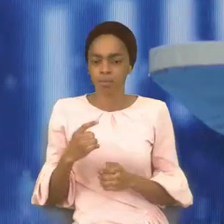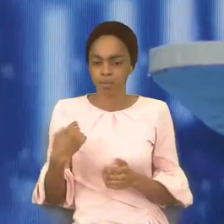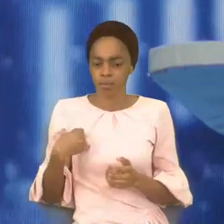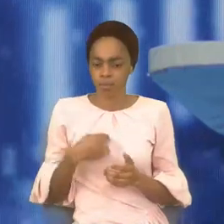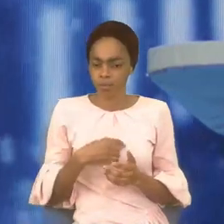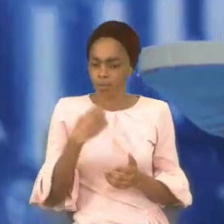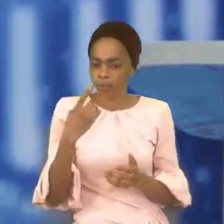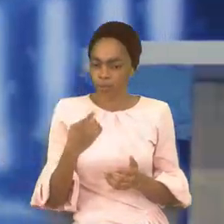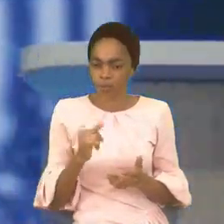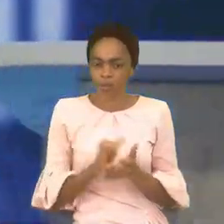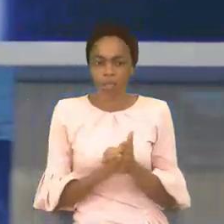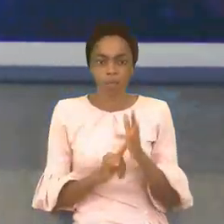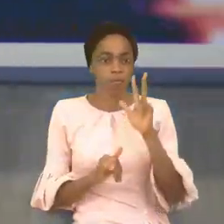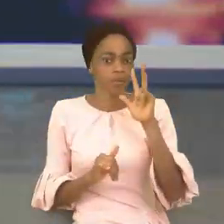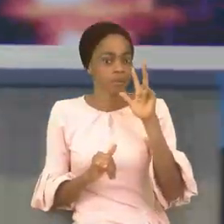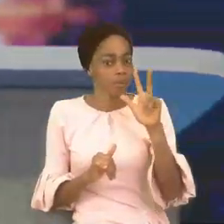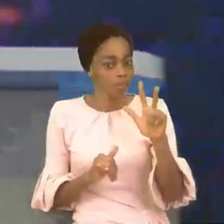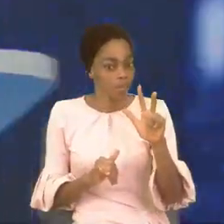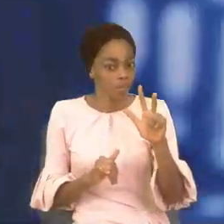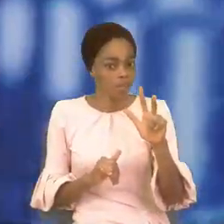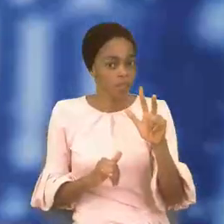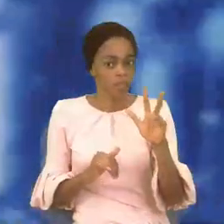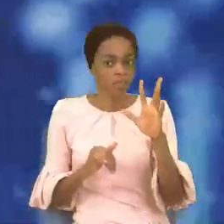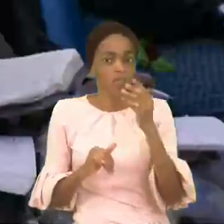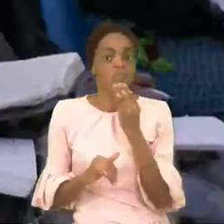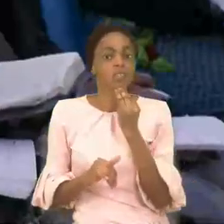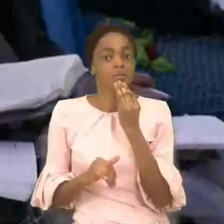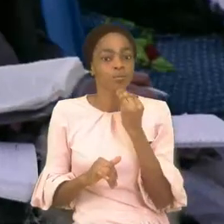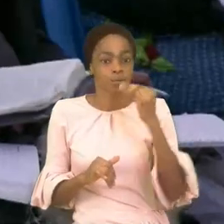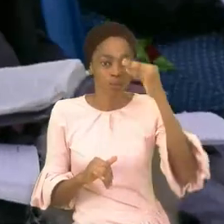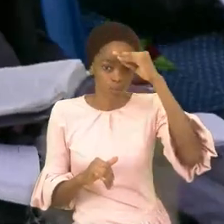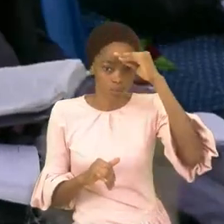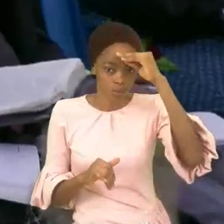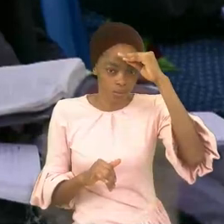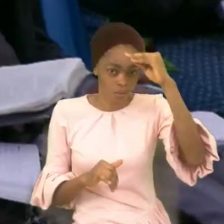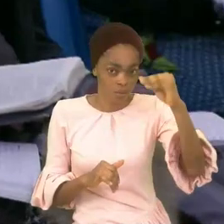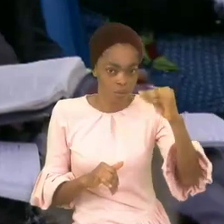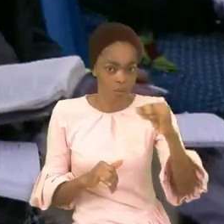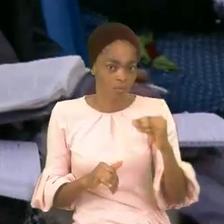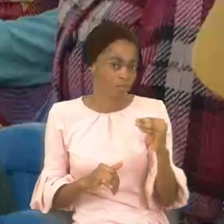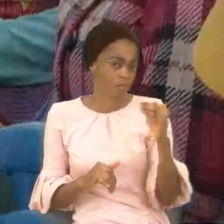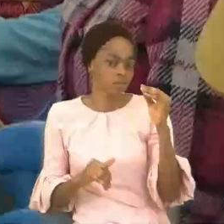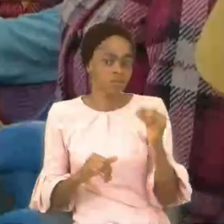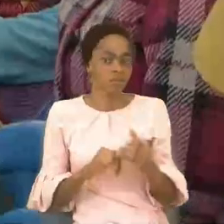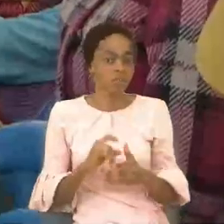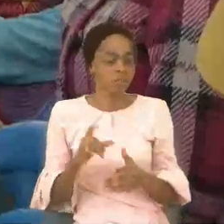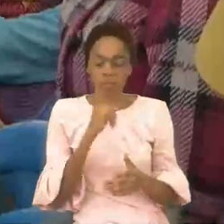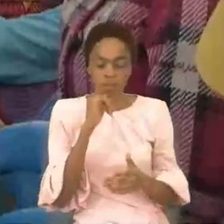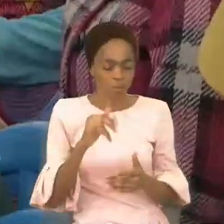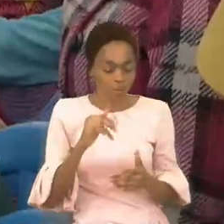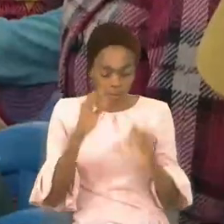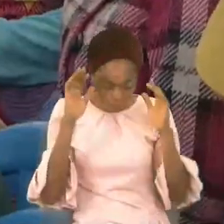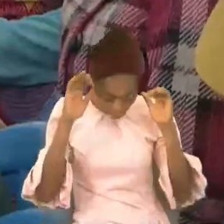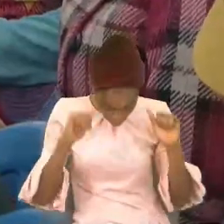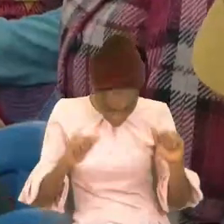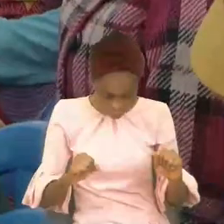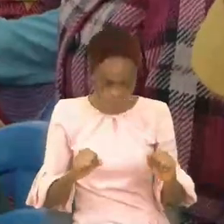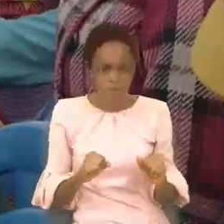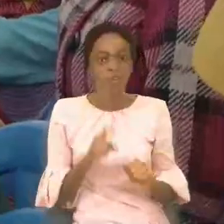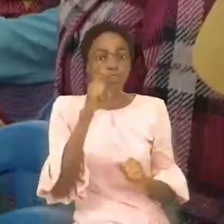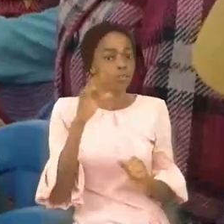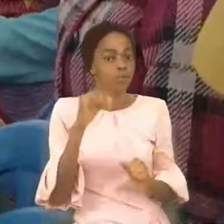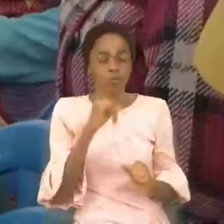trois enfants hébreux, Shadrach, Meshach et Abednego, ils n'ont pas fléchi. Tu